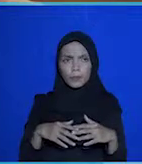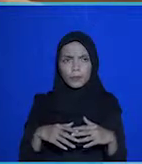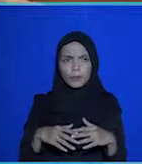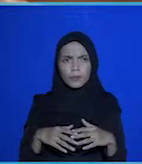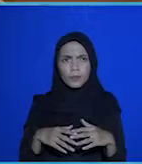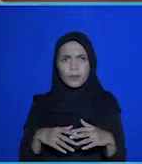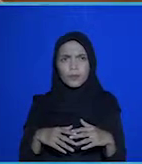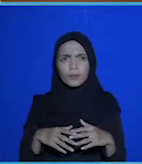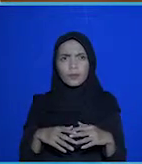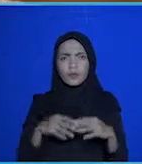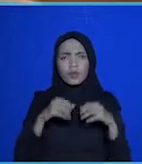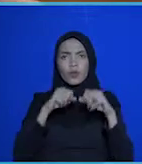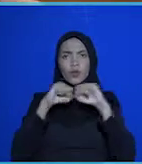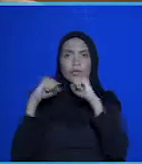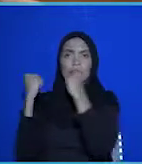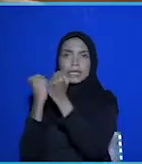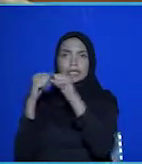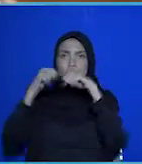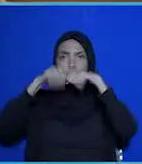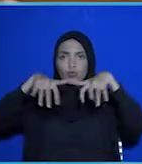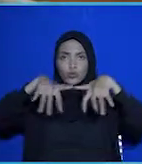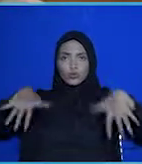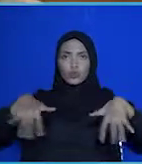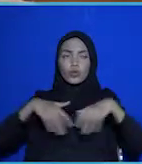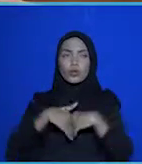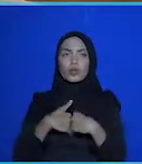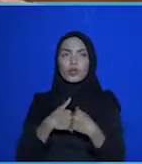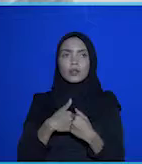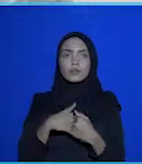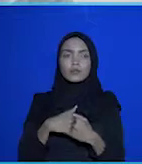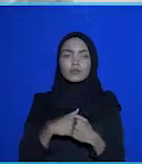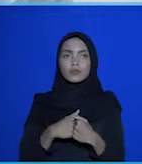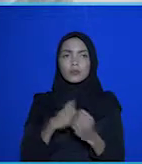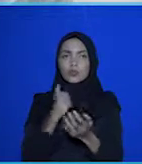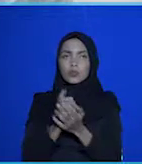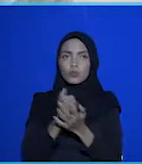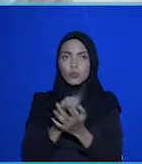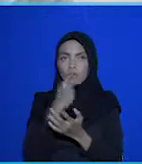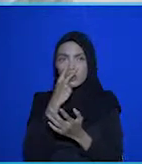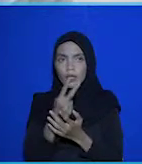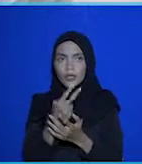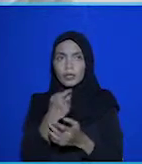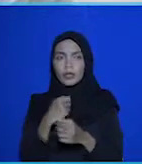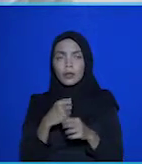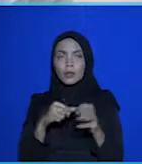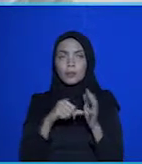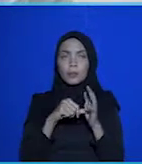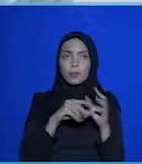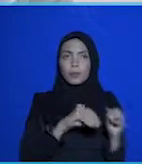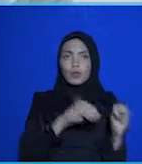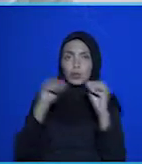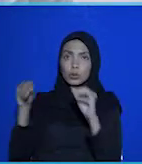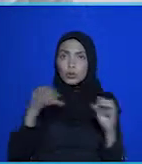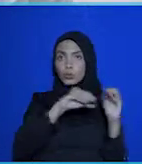kita set up poskonya, struktur organisasinya, dan kita pastikan bahwa